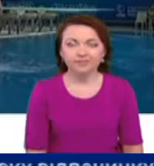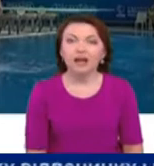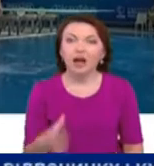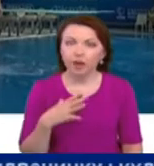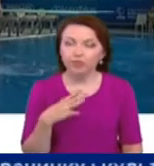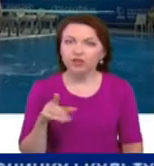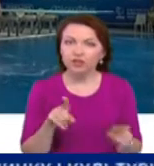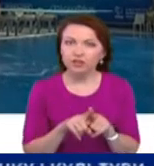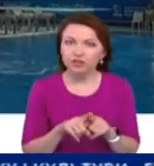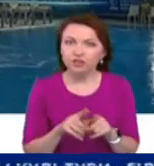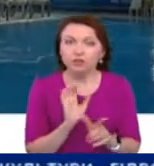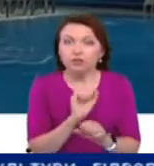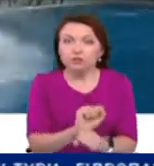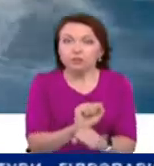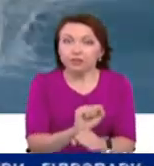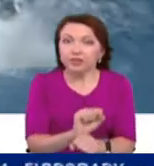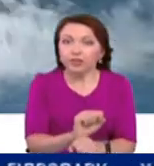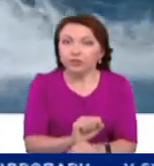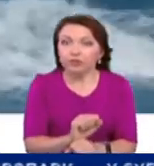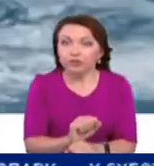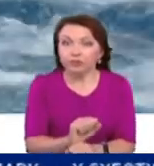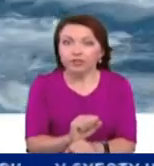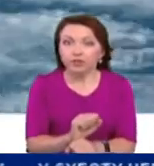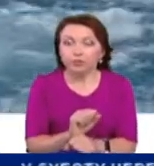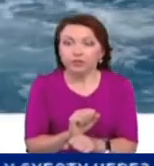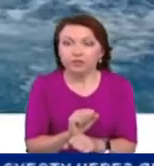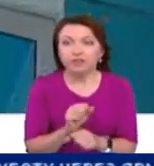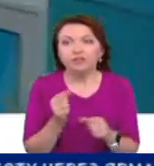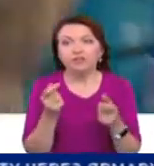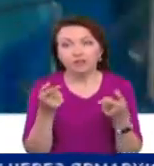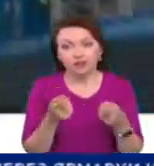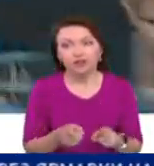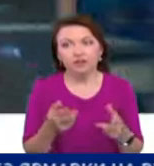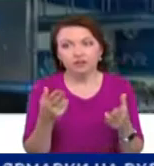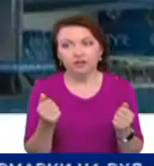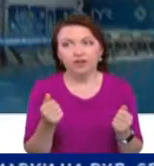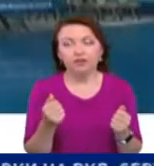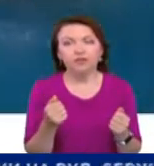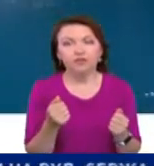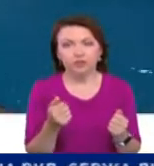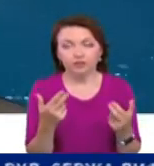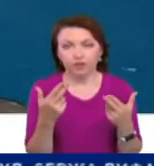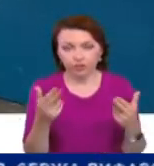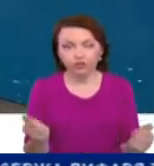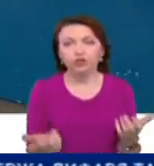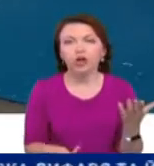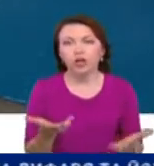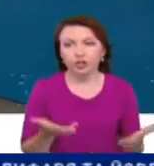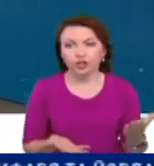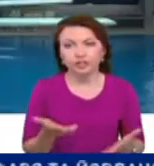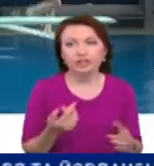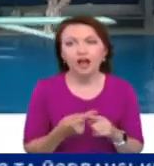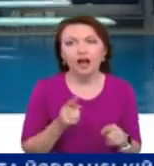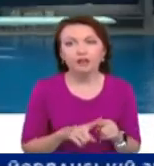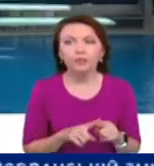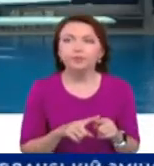що доводиться притримувати ось, що ще трошки? Це реально? Да, конечно, если это